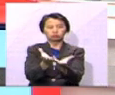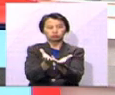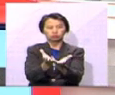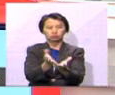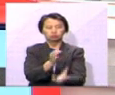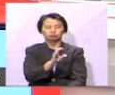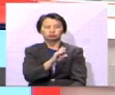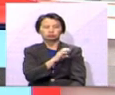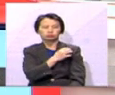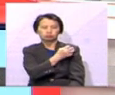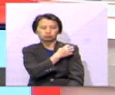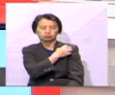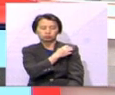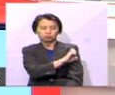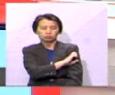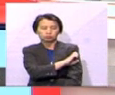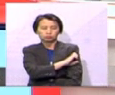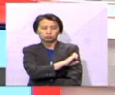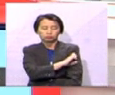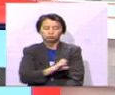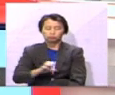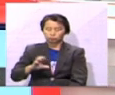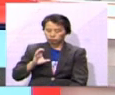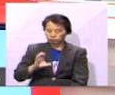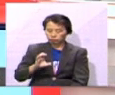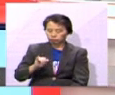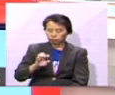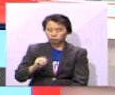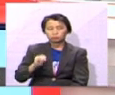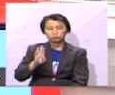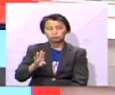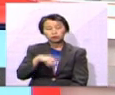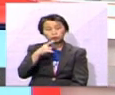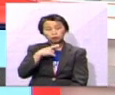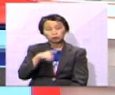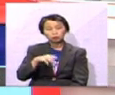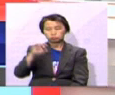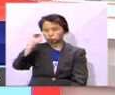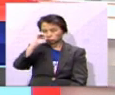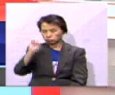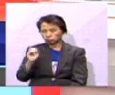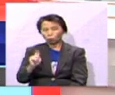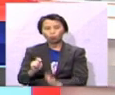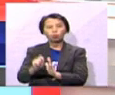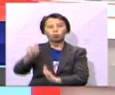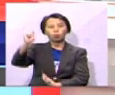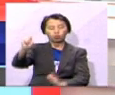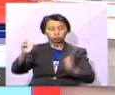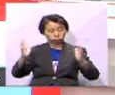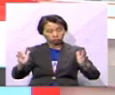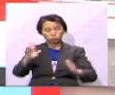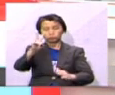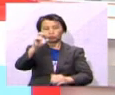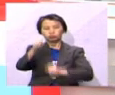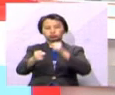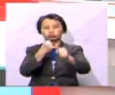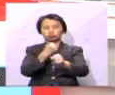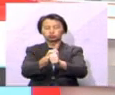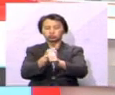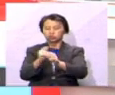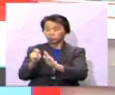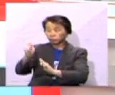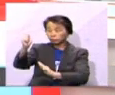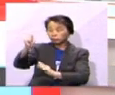eksekutif kumpulan CIMB, Tengku Datuk Seri Zaful Aziz berkata, kadar dividen tertinggi dalam tempoh 20 tahun yang diumumkan